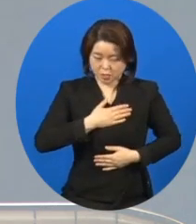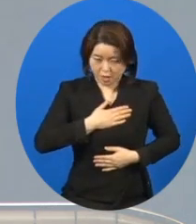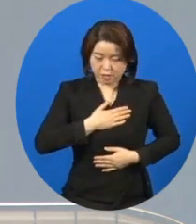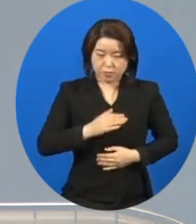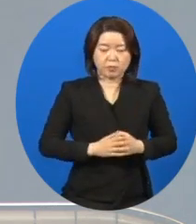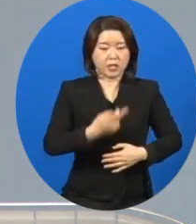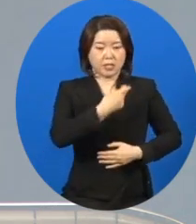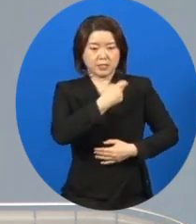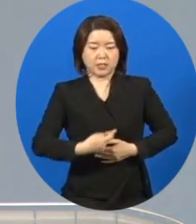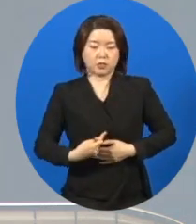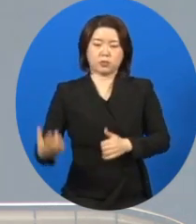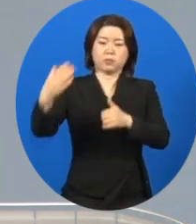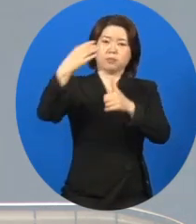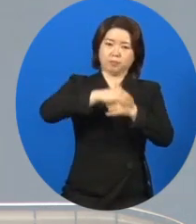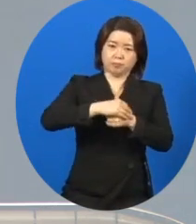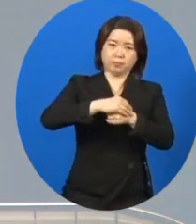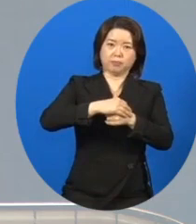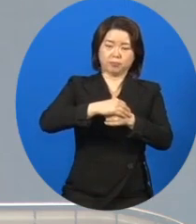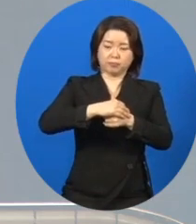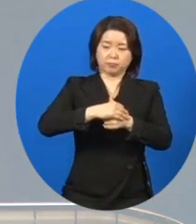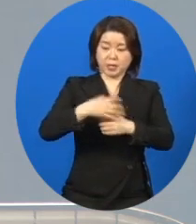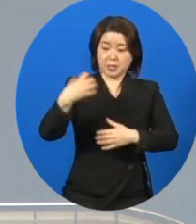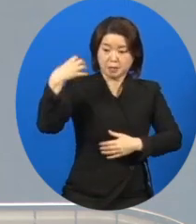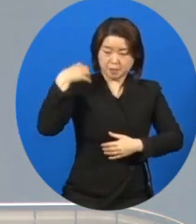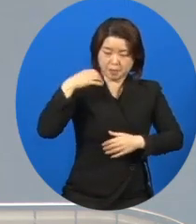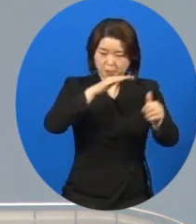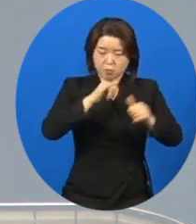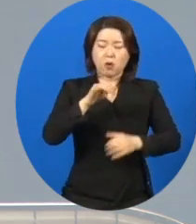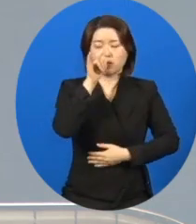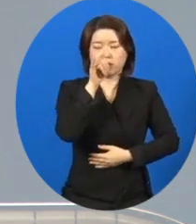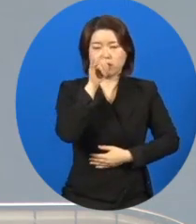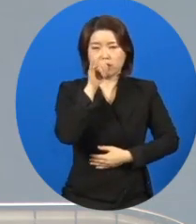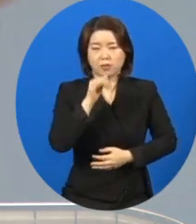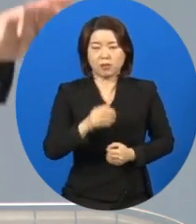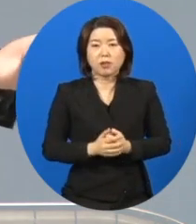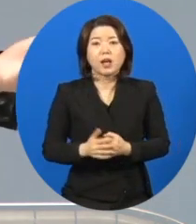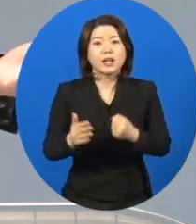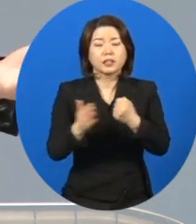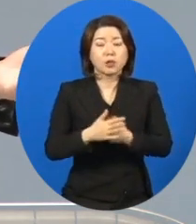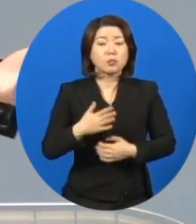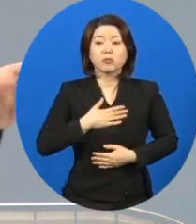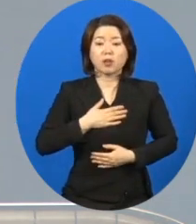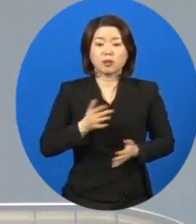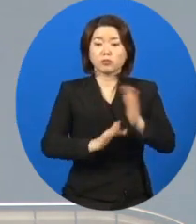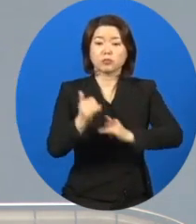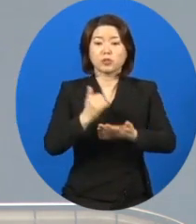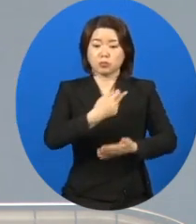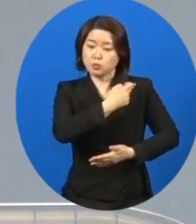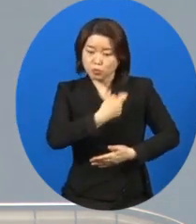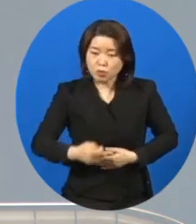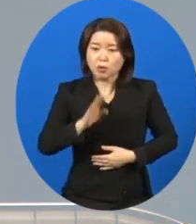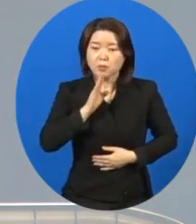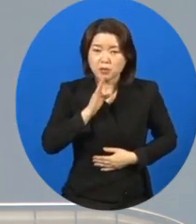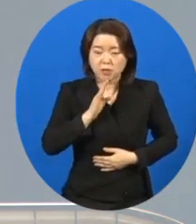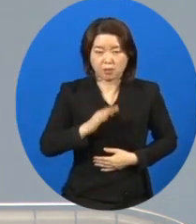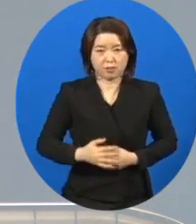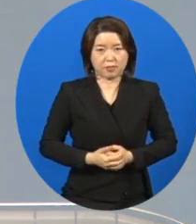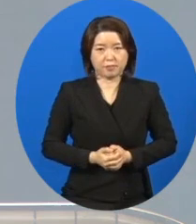사도로 임명하셔서 사명을 주셨다. 그래서 사도라는 거예요.